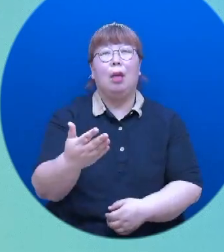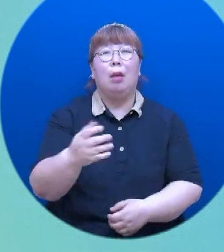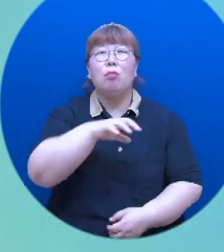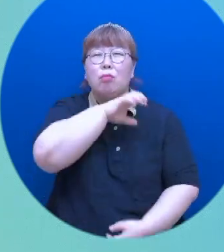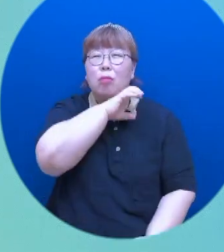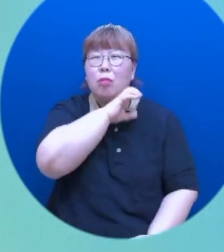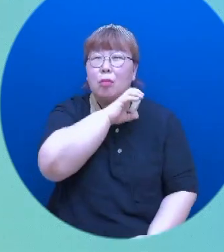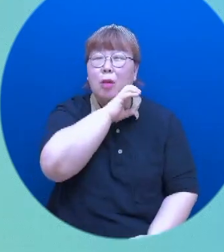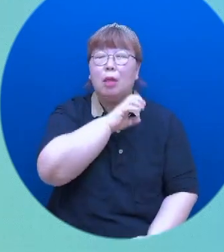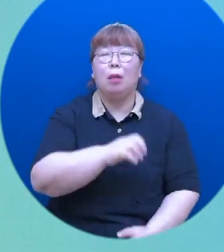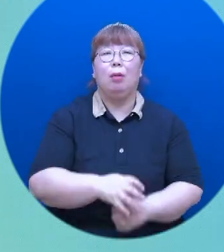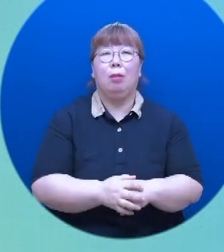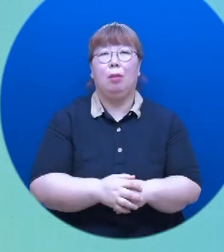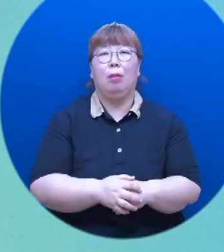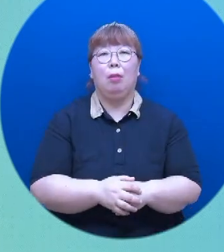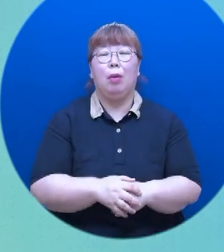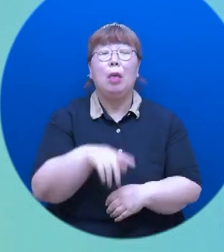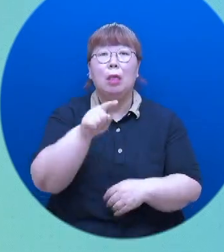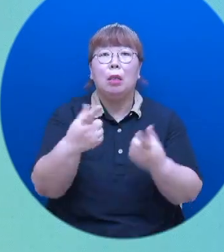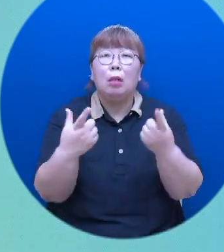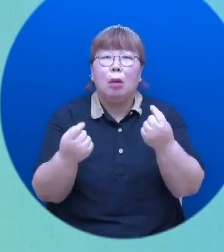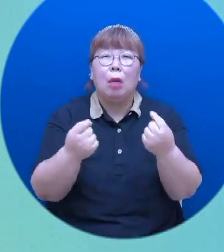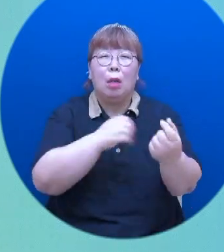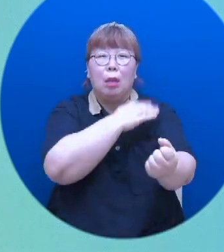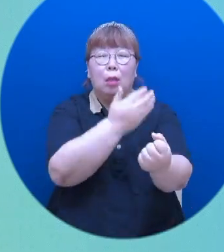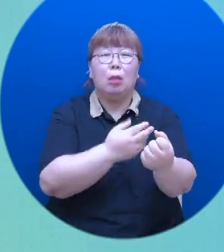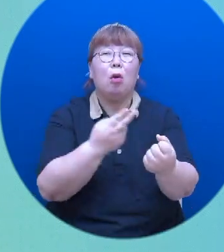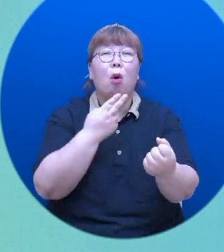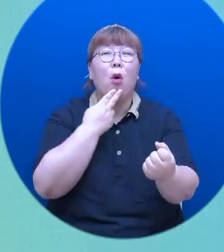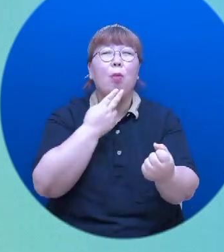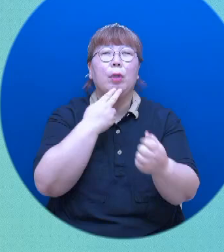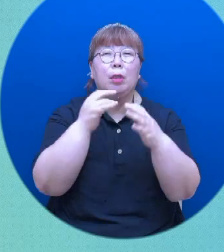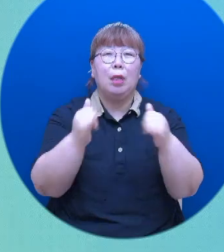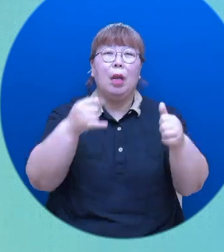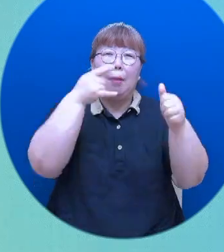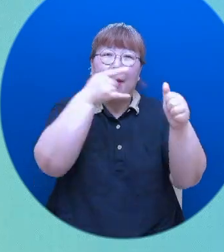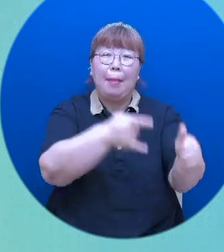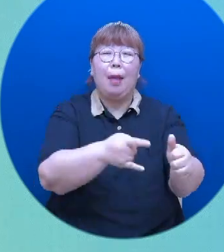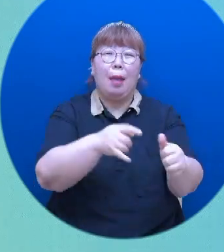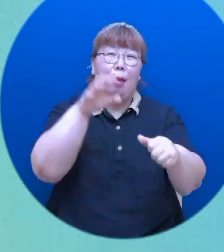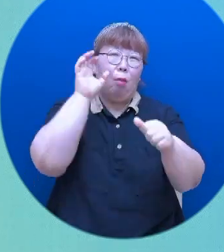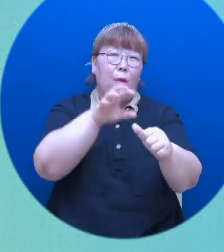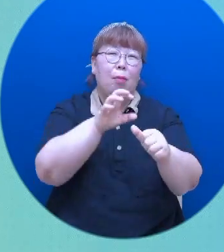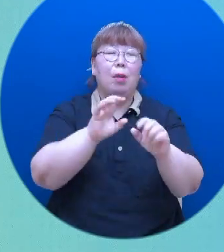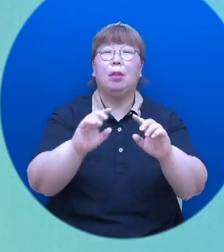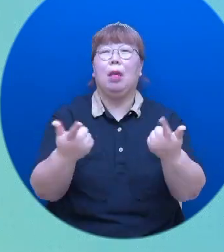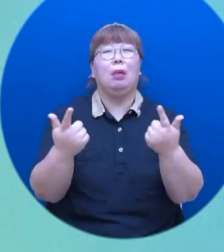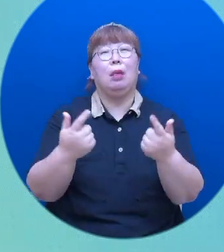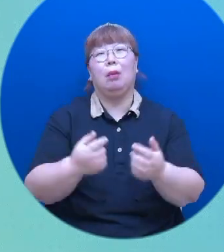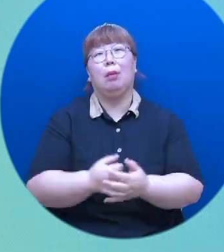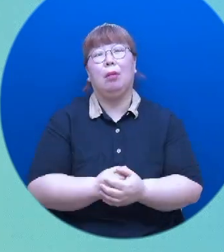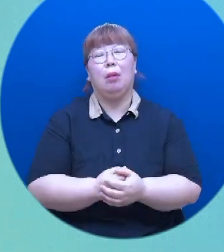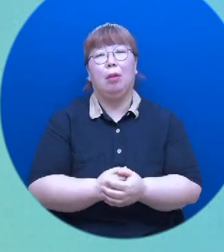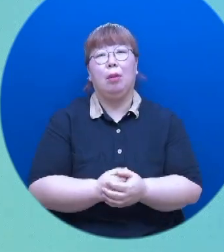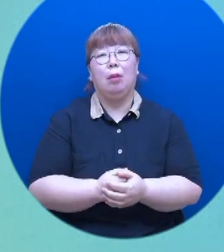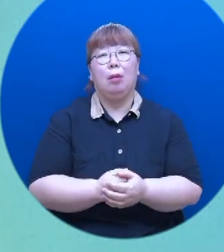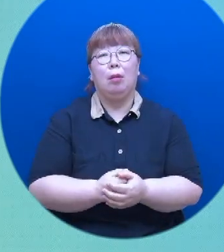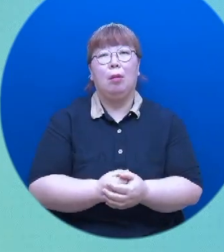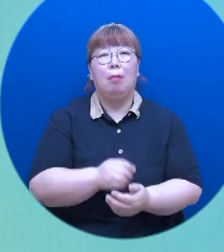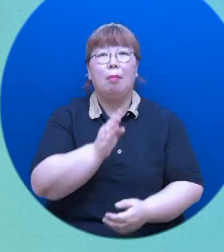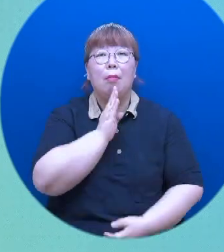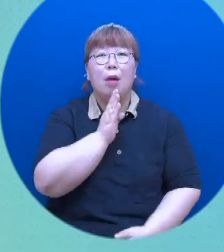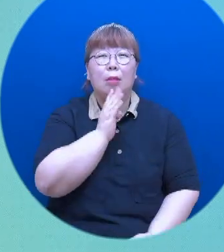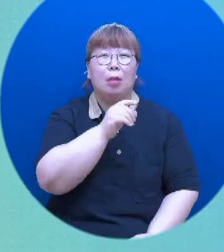그런데 실력 없는 그들에게 하나님은 혼내지 않아요. 그래, 공부 안